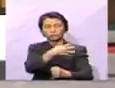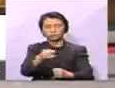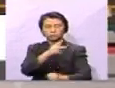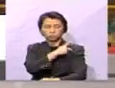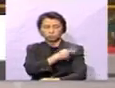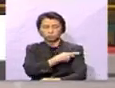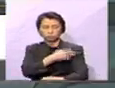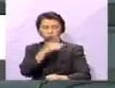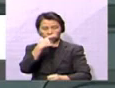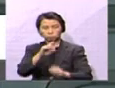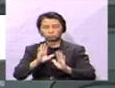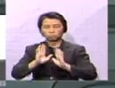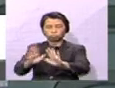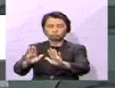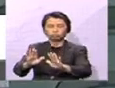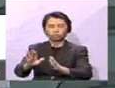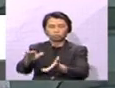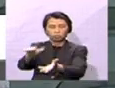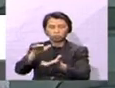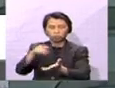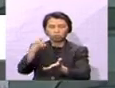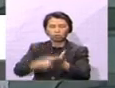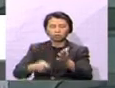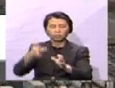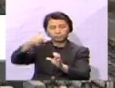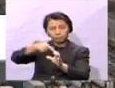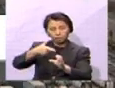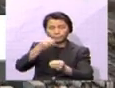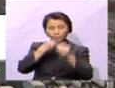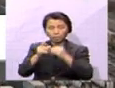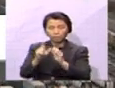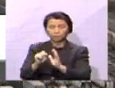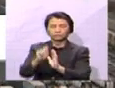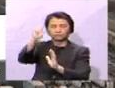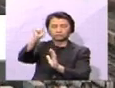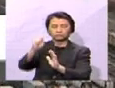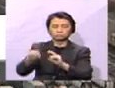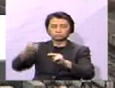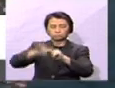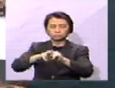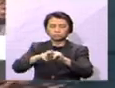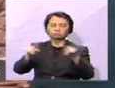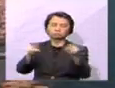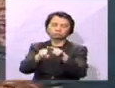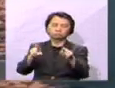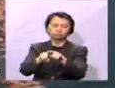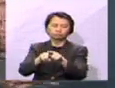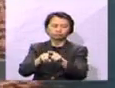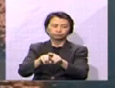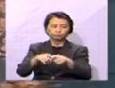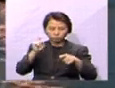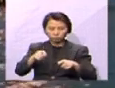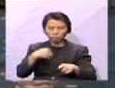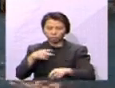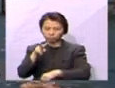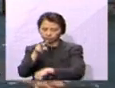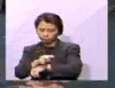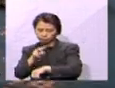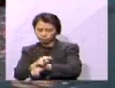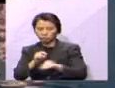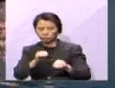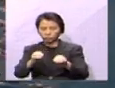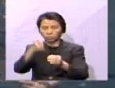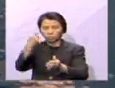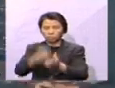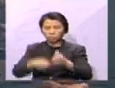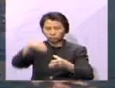kuasa tolakan bekalan yang didorong harga minyak dan makanan yang tinggi meningkat secara serentak oleh itu perlu ada pemantauan terhadap pergerakan